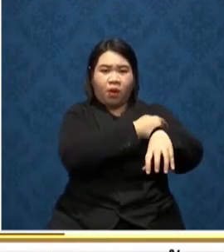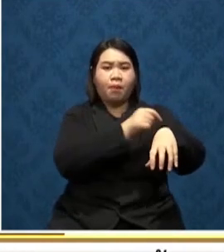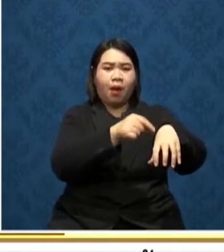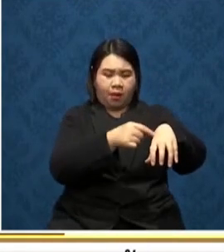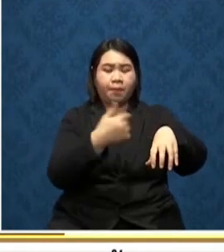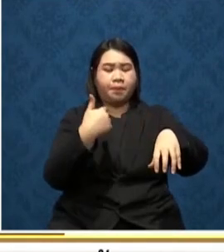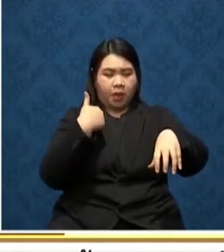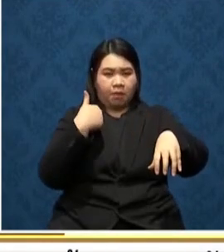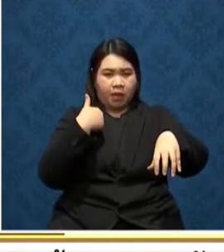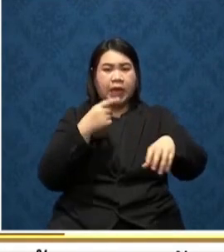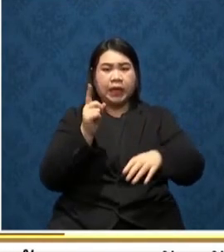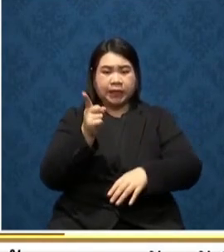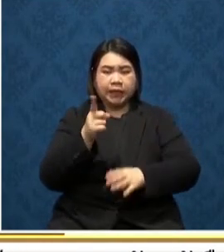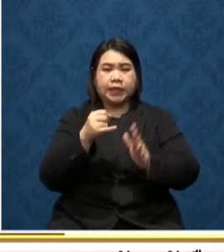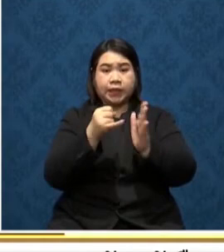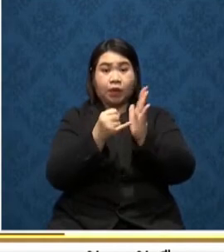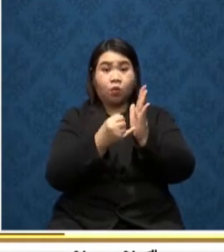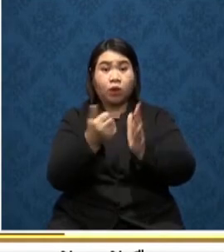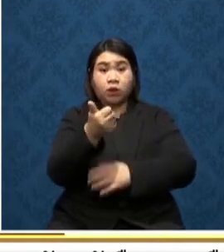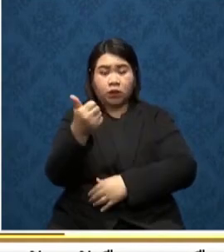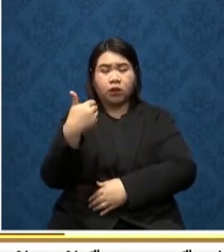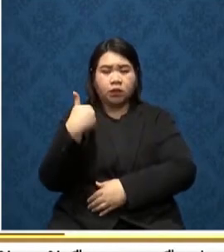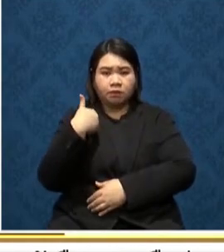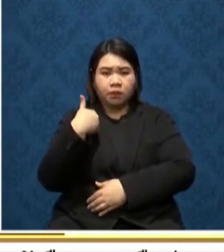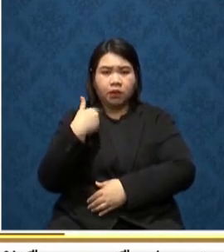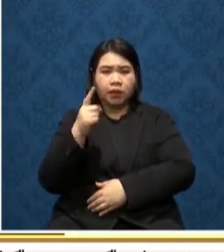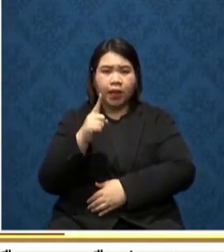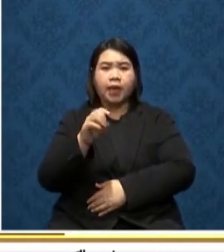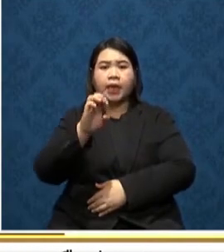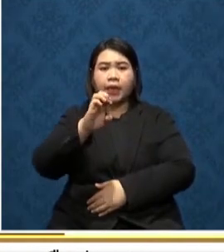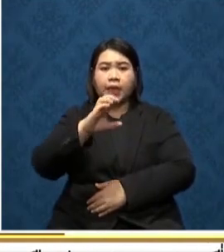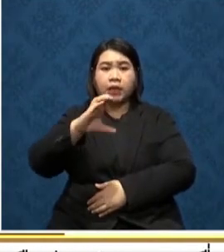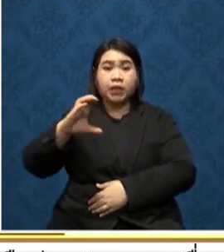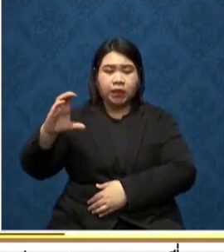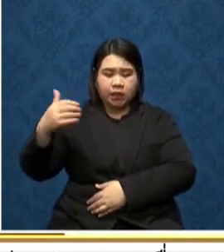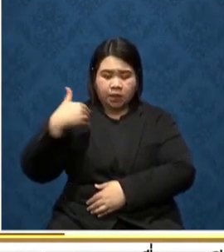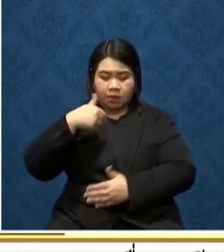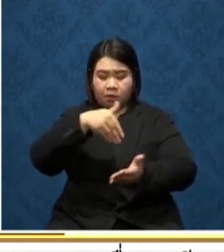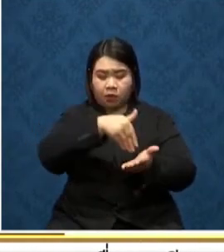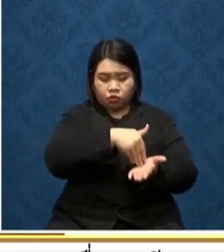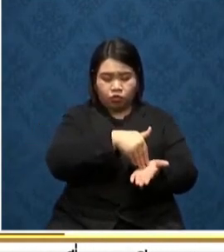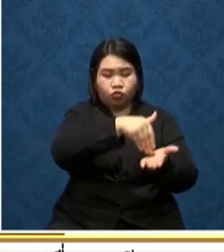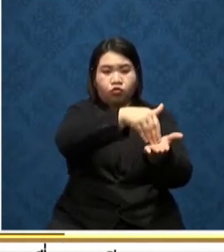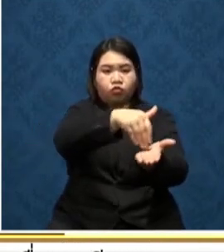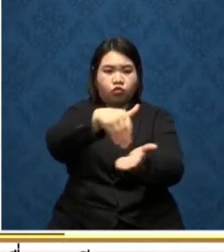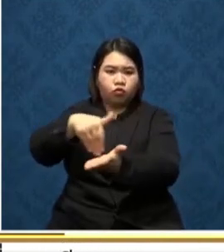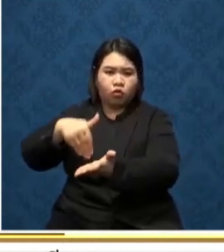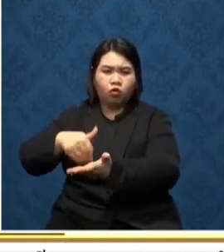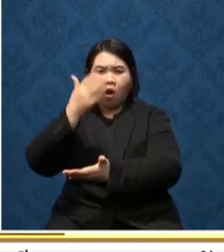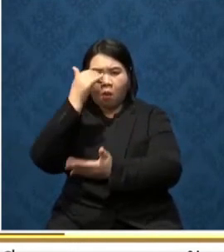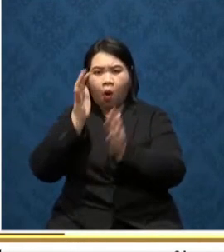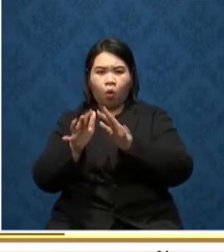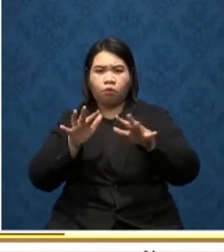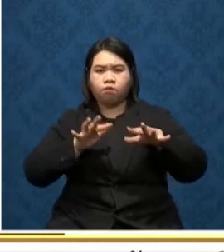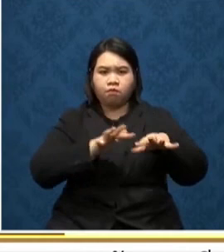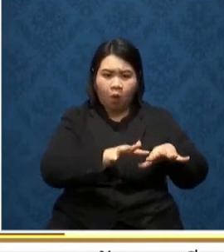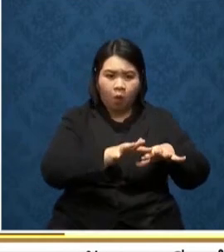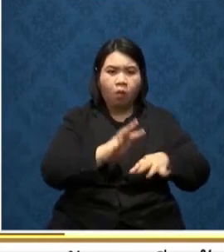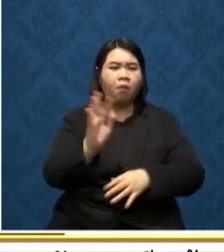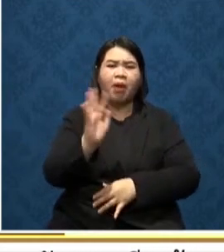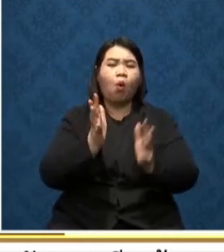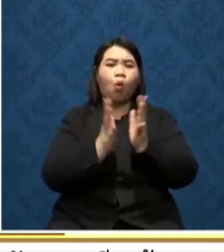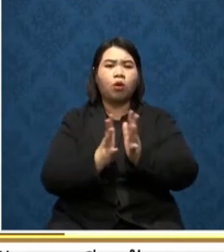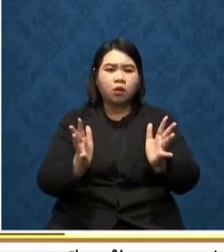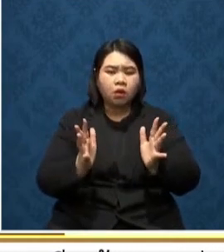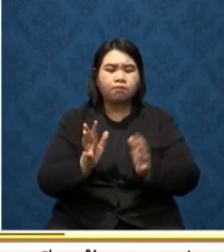ถ้เป็นหลายพ้นทเราไปนำรองไว้เราจะมี PCC ทอยู่กระจายไปตามเมืองรกวามแอาจเพื่อเป็